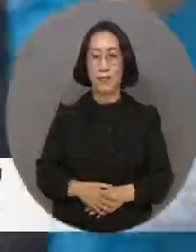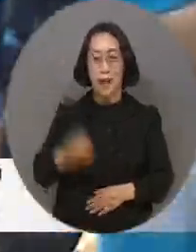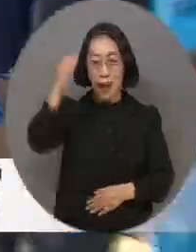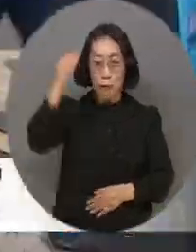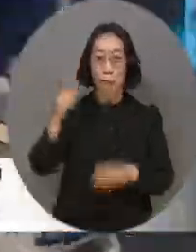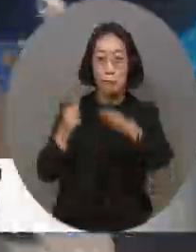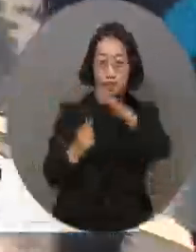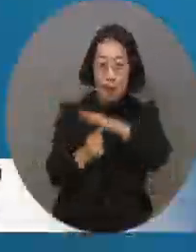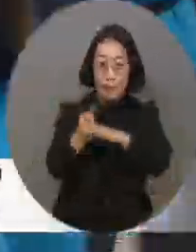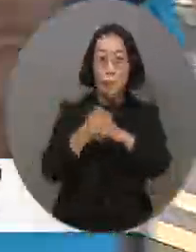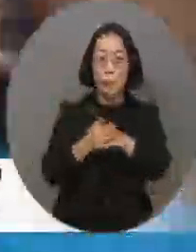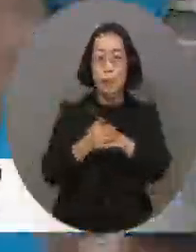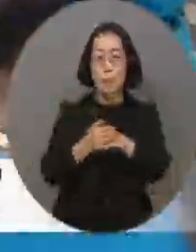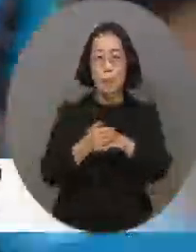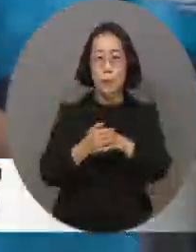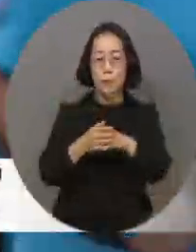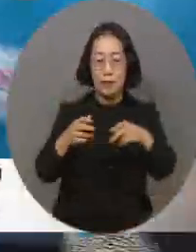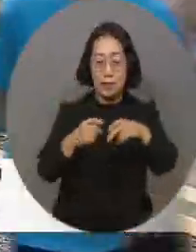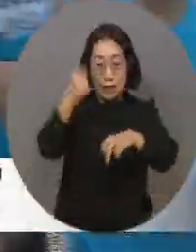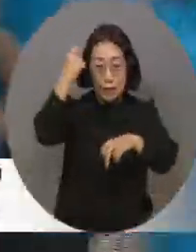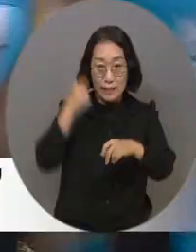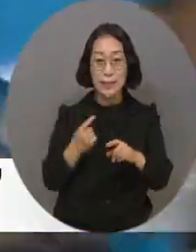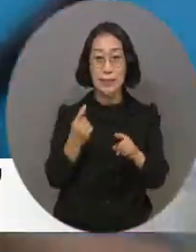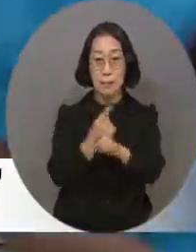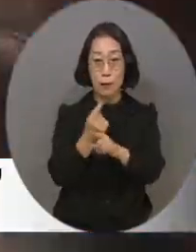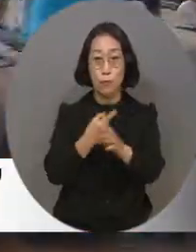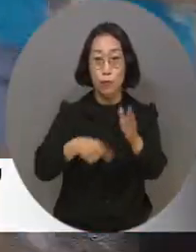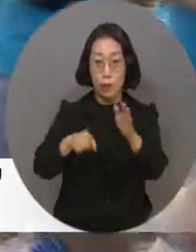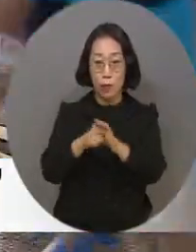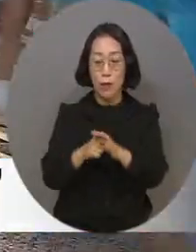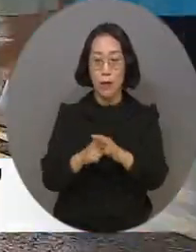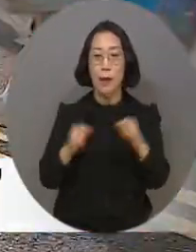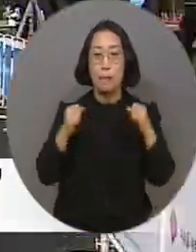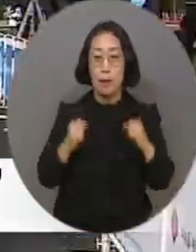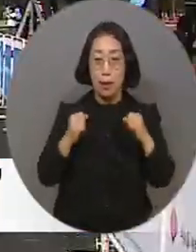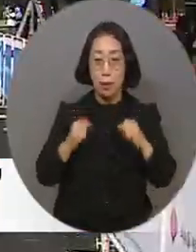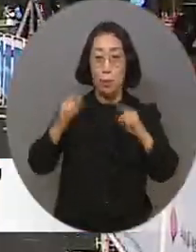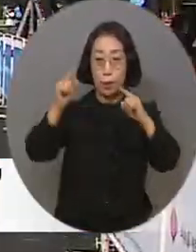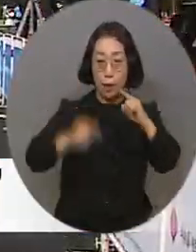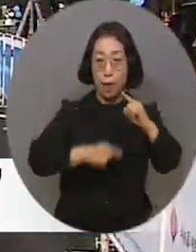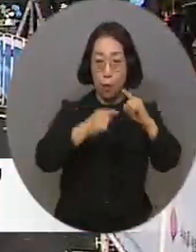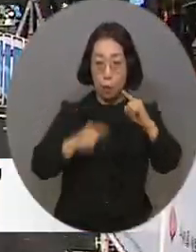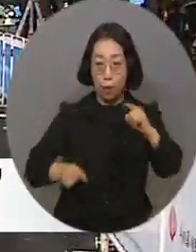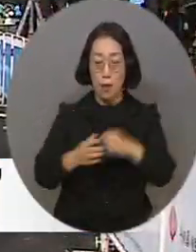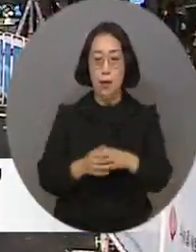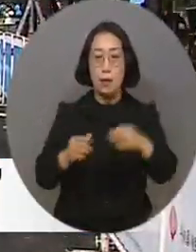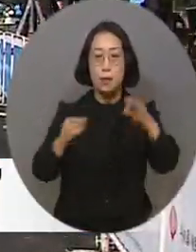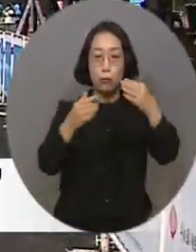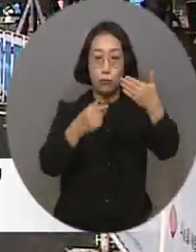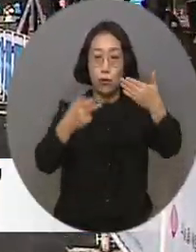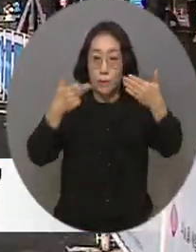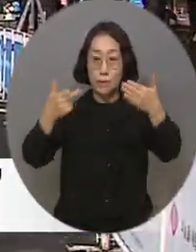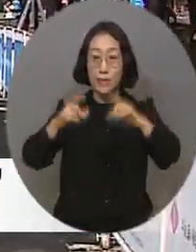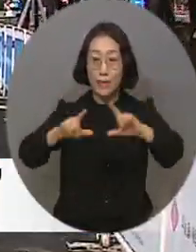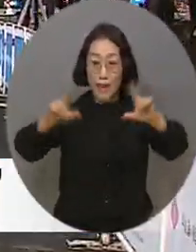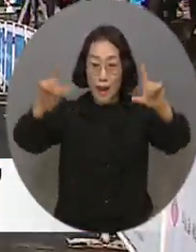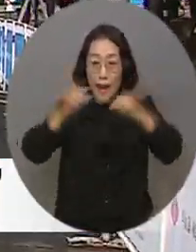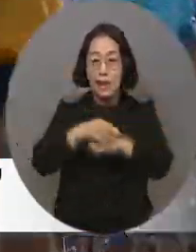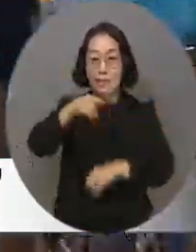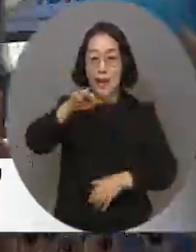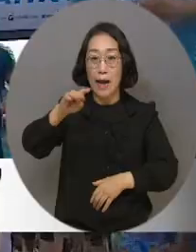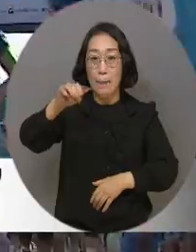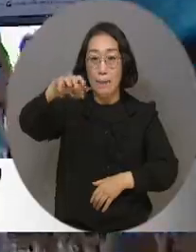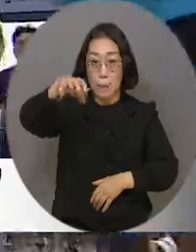대한민국을 대표하는 장애인식 개선 마라톤 2023 슈퍼블루 마라톤이 지난달 17일 상암동 평화의 공원